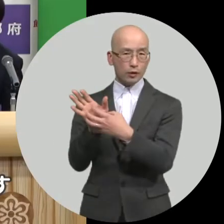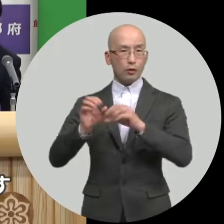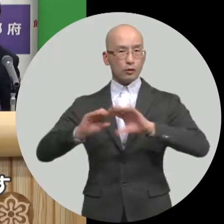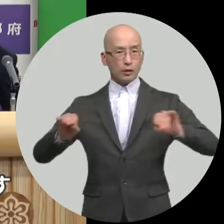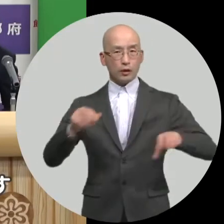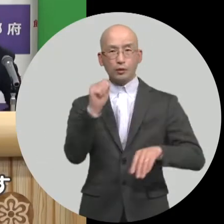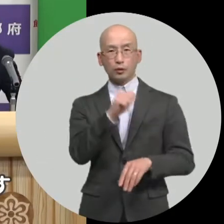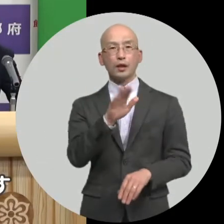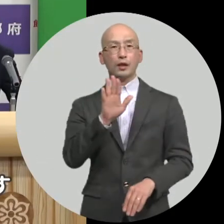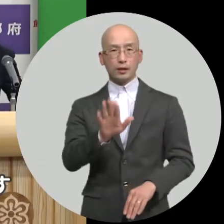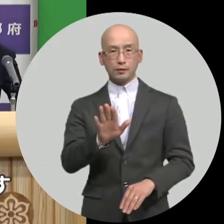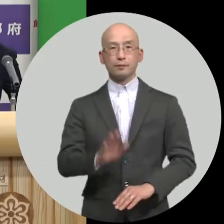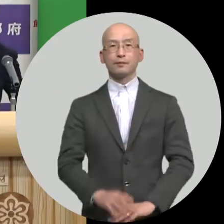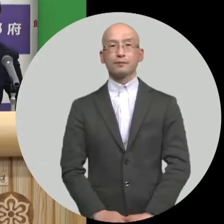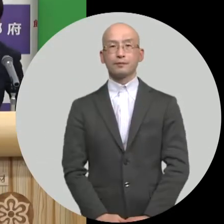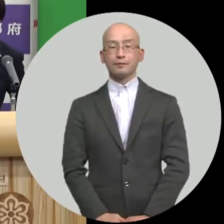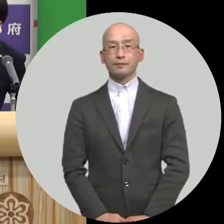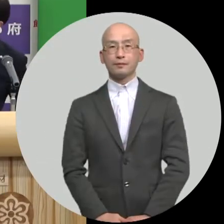っております。